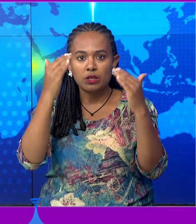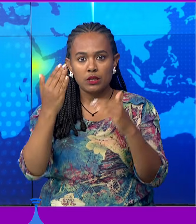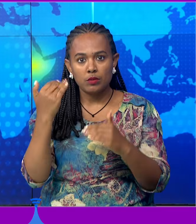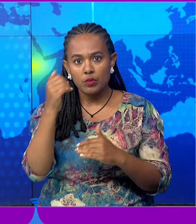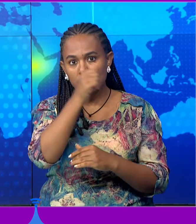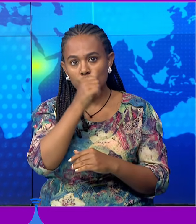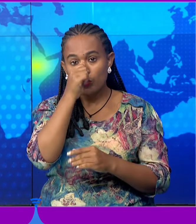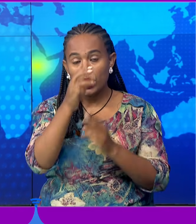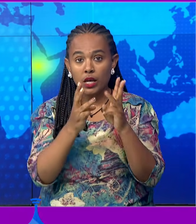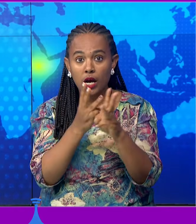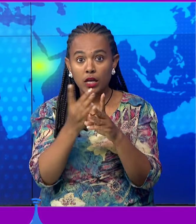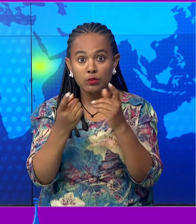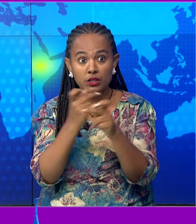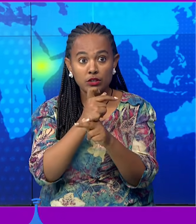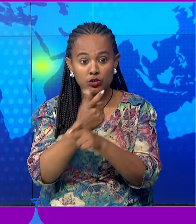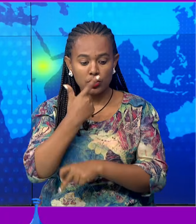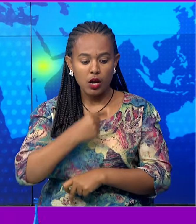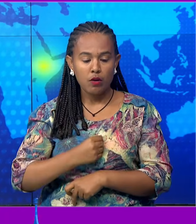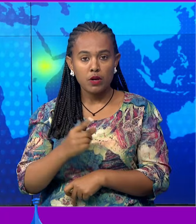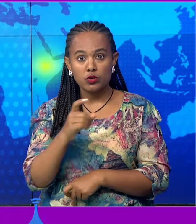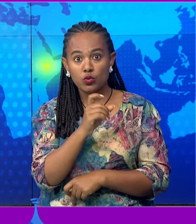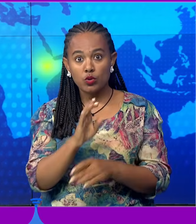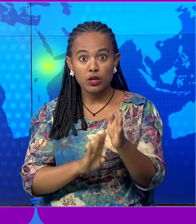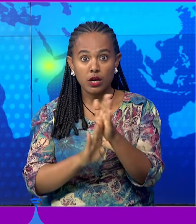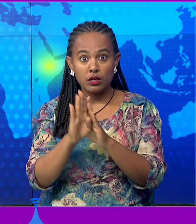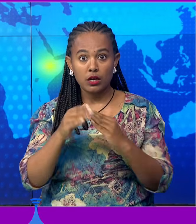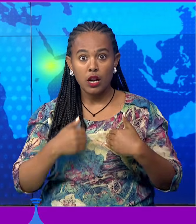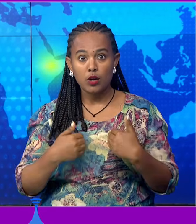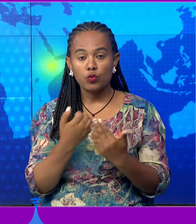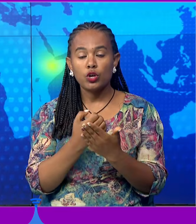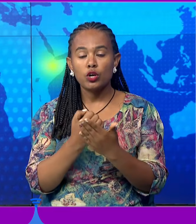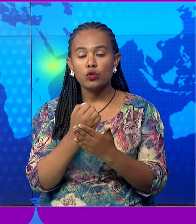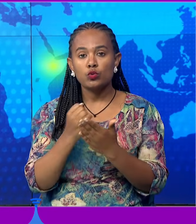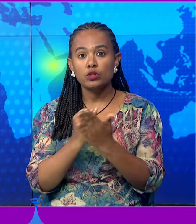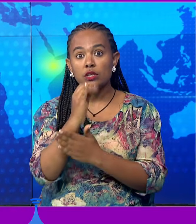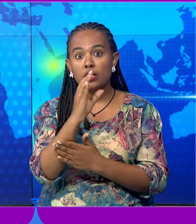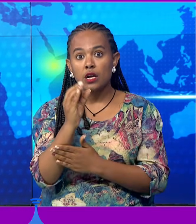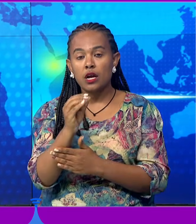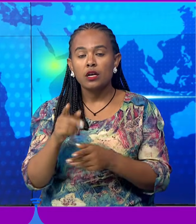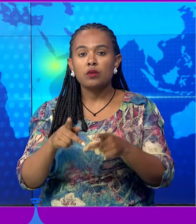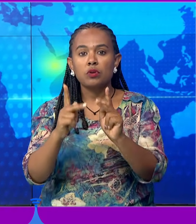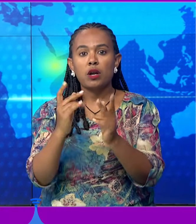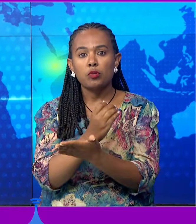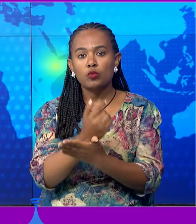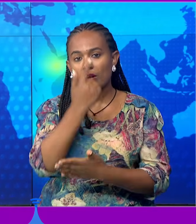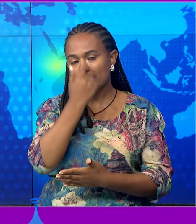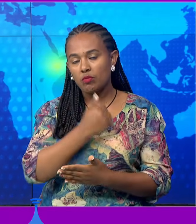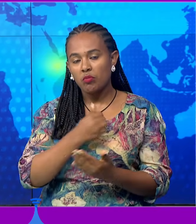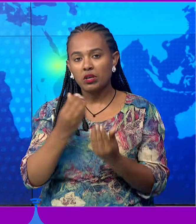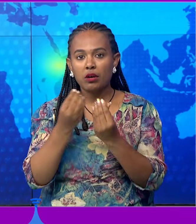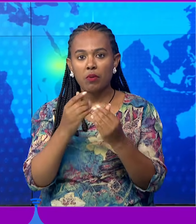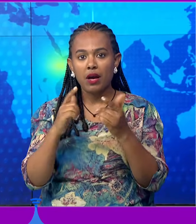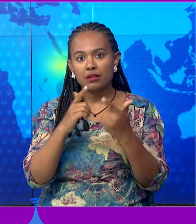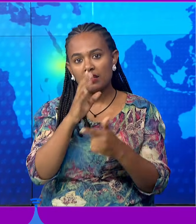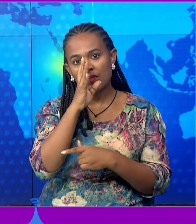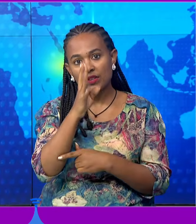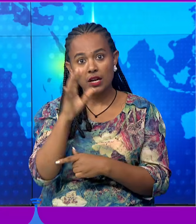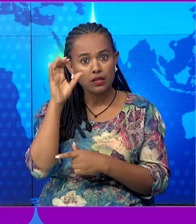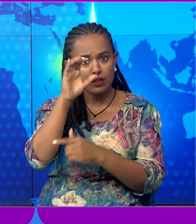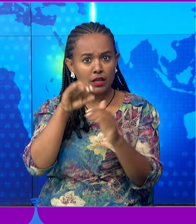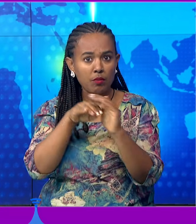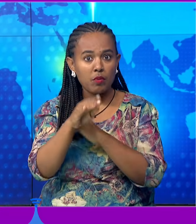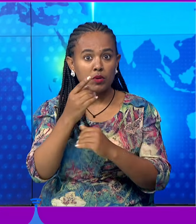ኢትዮጵያ የዓለም ንግድ ድርጅት አባል ስትሆን እያደገ ላለው የኢንዱስትሪና የግብርና ምርቷ አስተማማኝ የገበያ እድል ይፈጥርላታል። ግዴታ መግባት